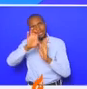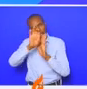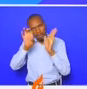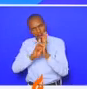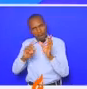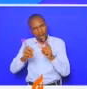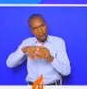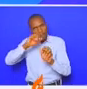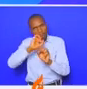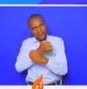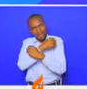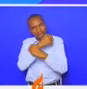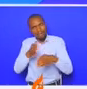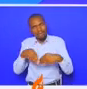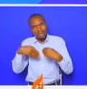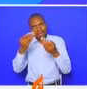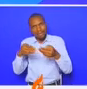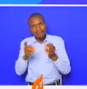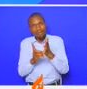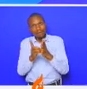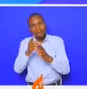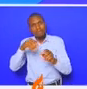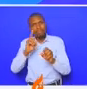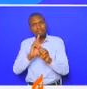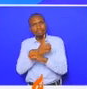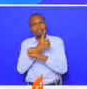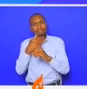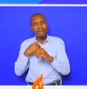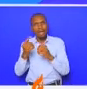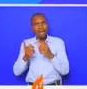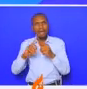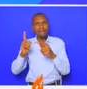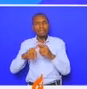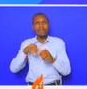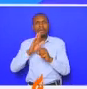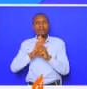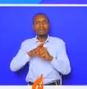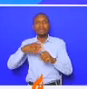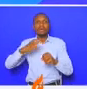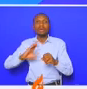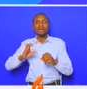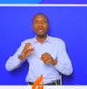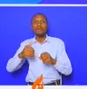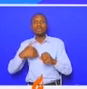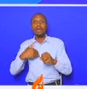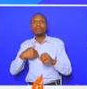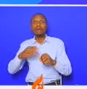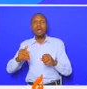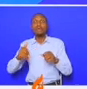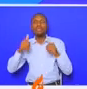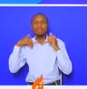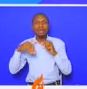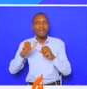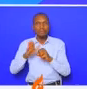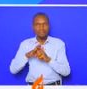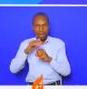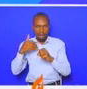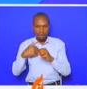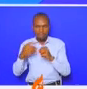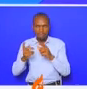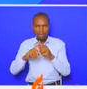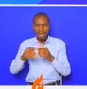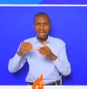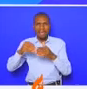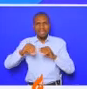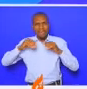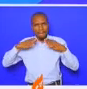kutaikira niria awa na inchi ya magendro ase chivizara chiabo ase chivode ambo ni ichi kaunti ose mwone kaunti yengima ya Nyamira ikikirira awa